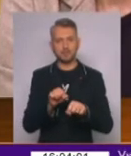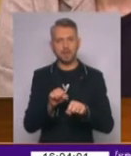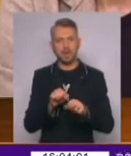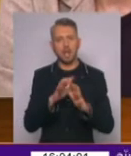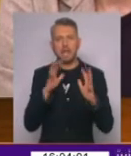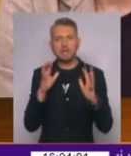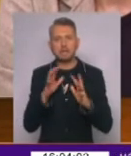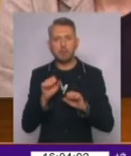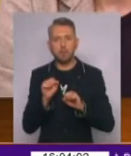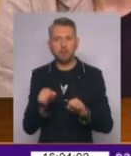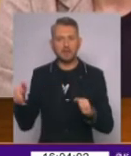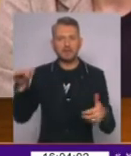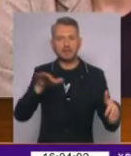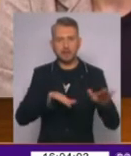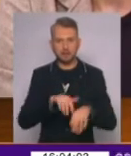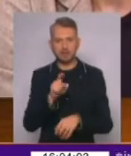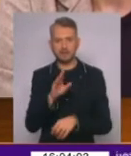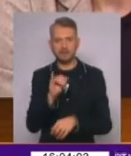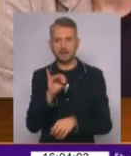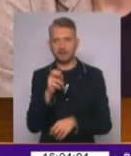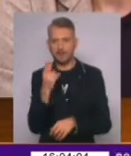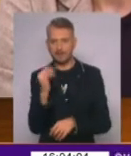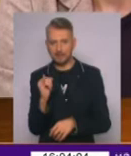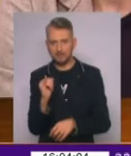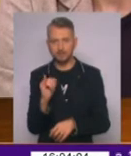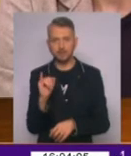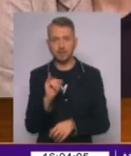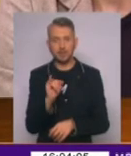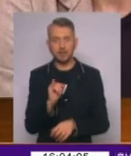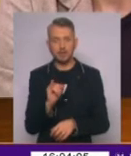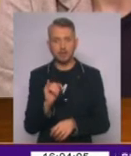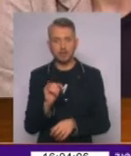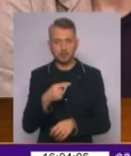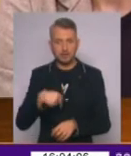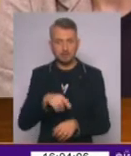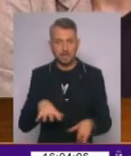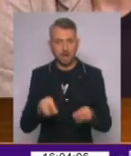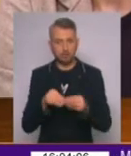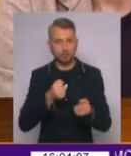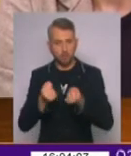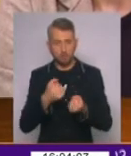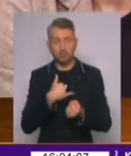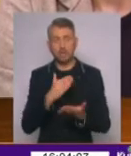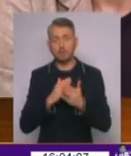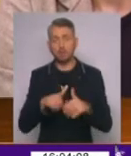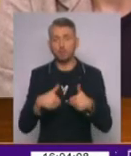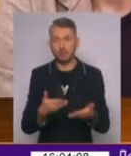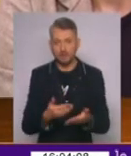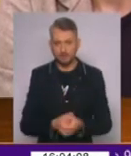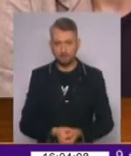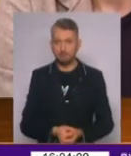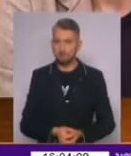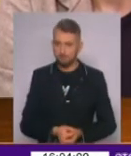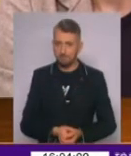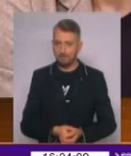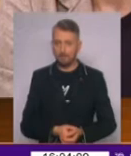заповідні схили Звільницького парку, і ми разом боремося. У мене є пропозиція.